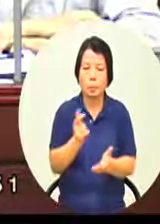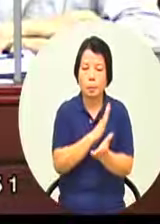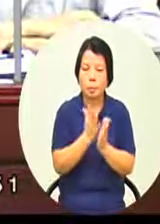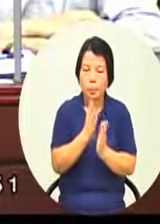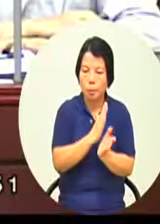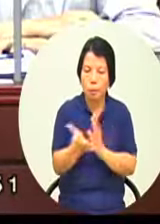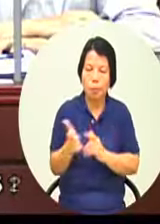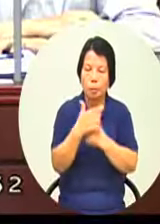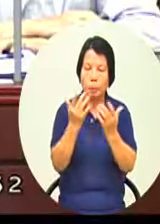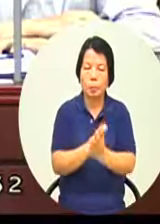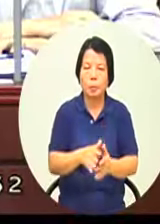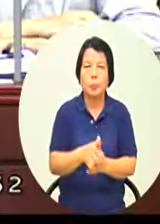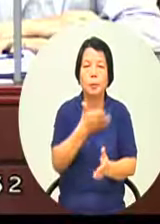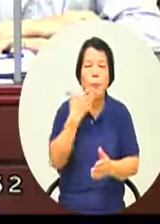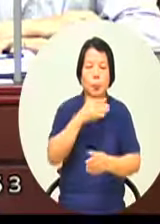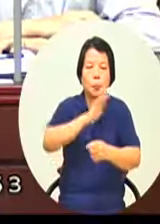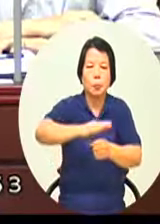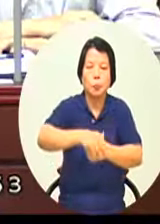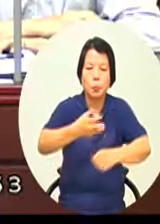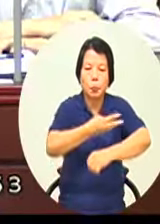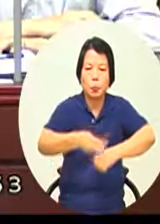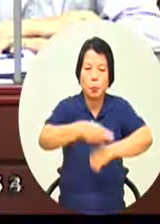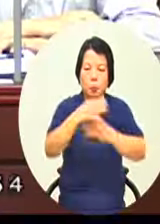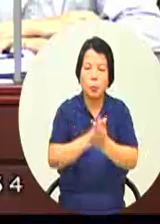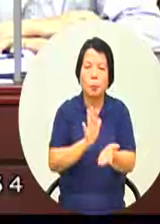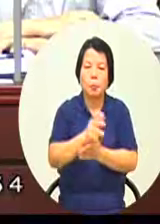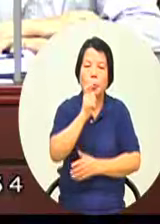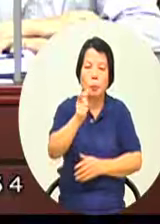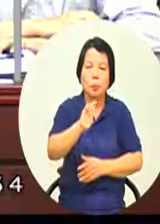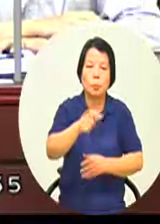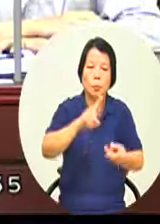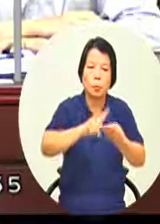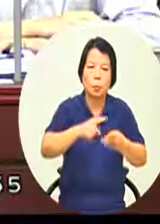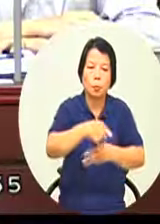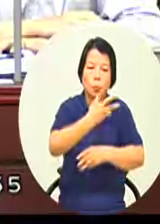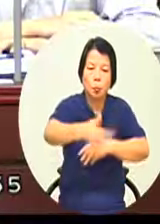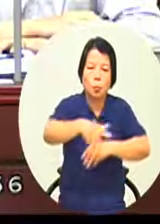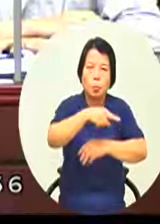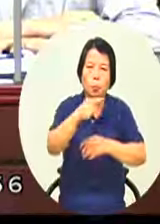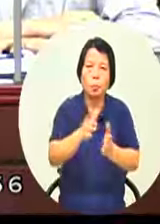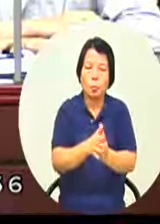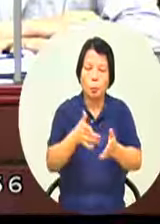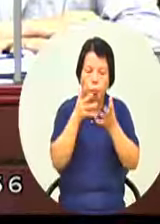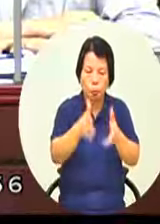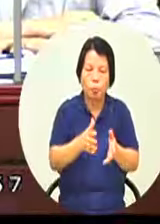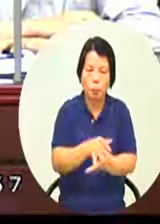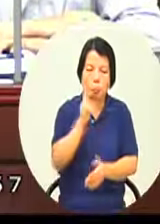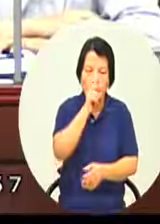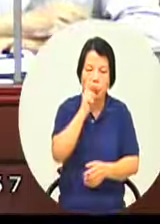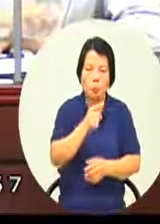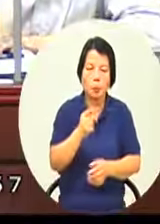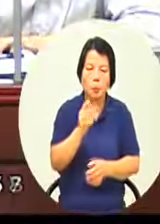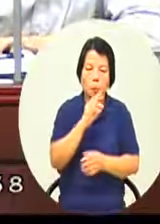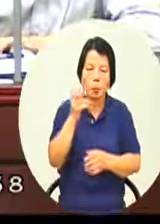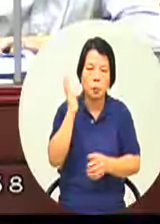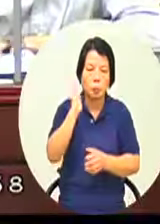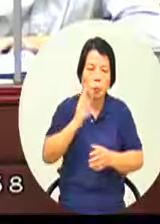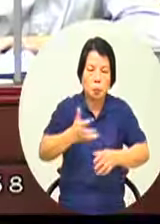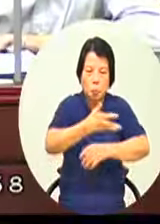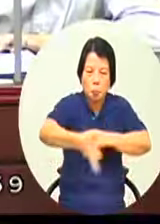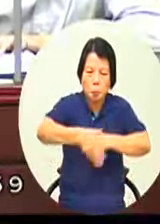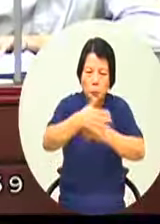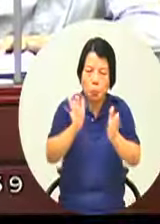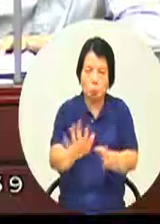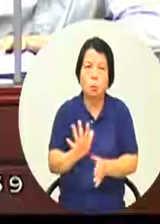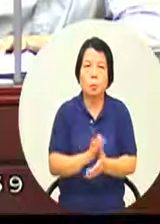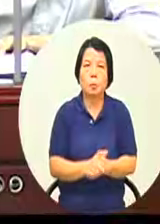埔沟，那另外就是针对那个后进溪主流还是有很多的这一些相关的污水排放进来，那这个